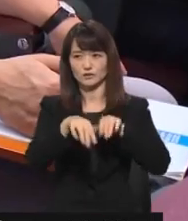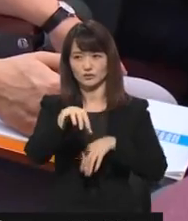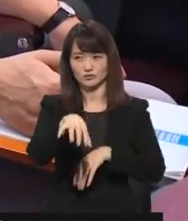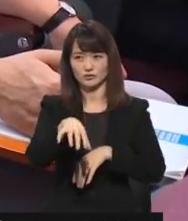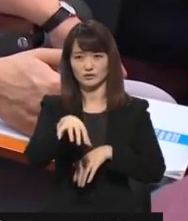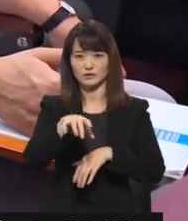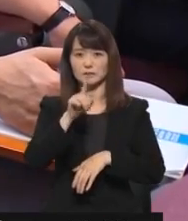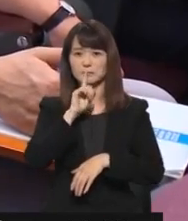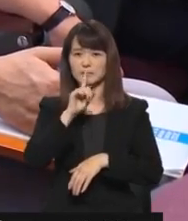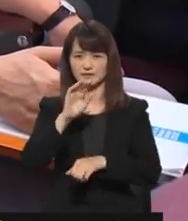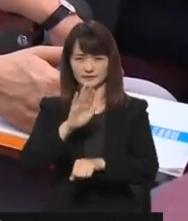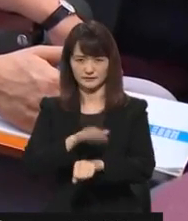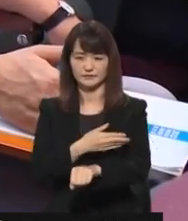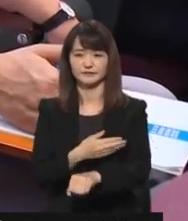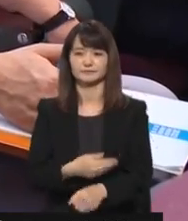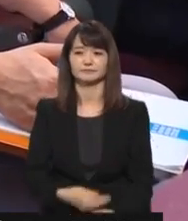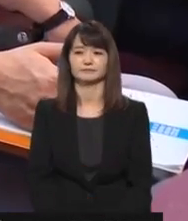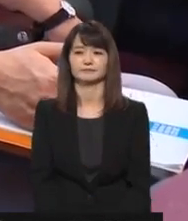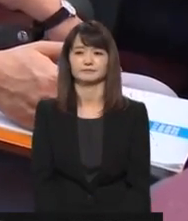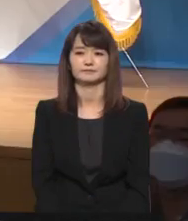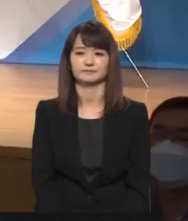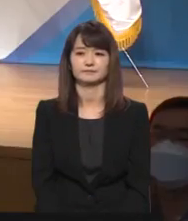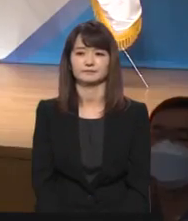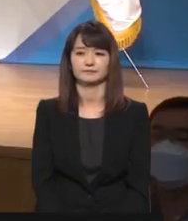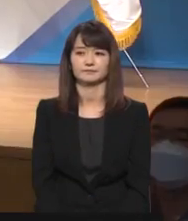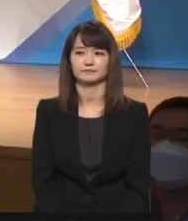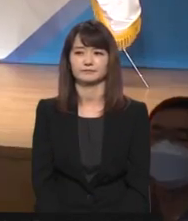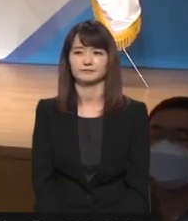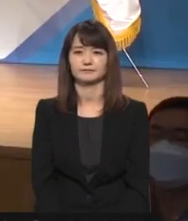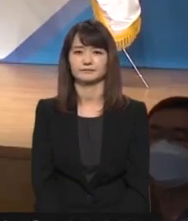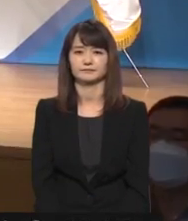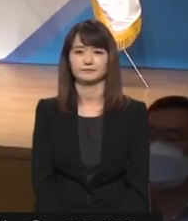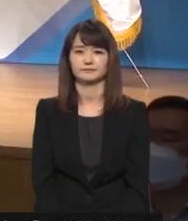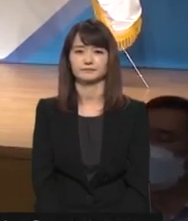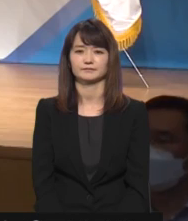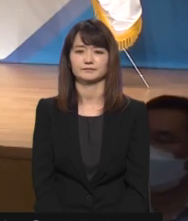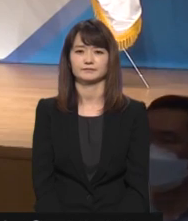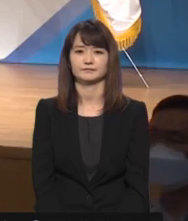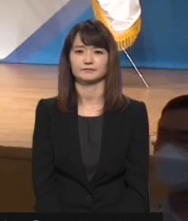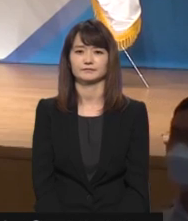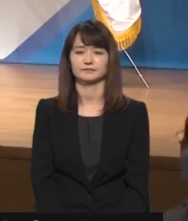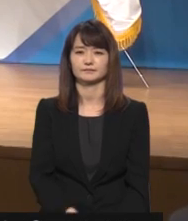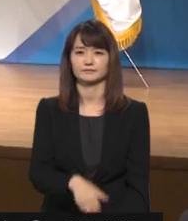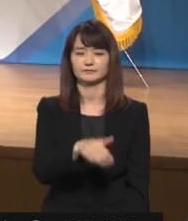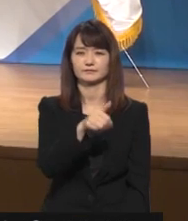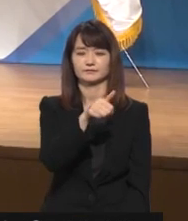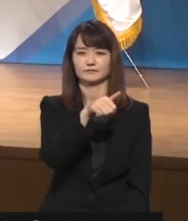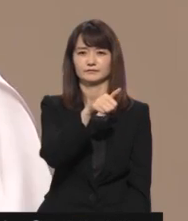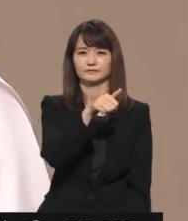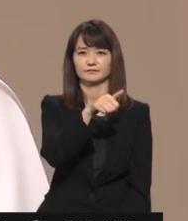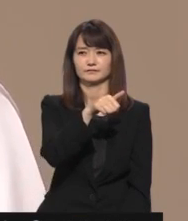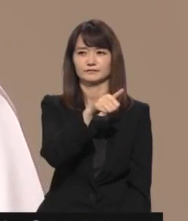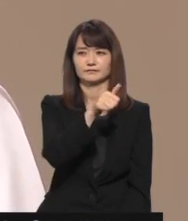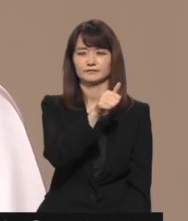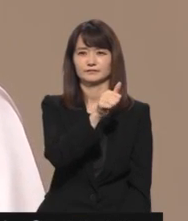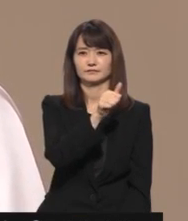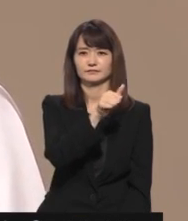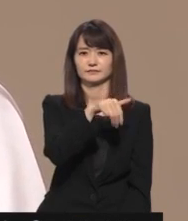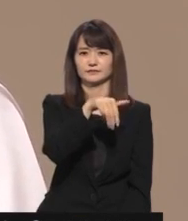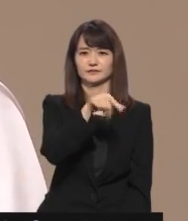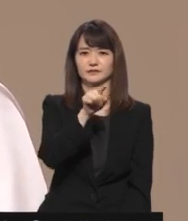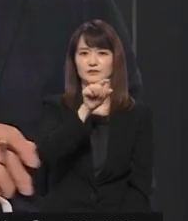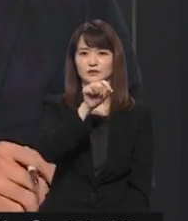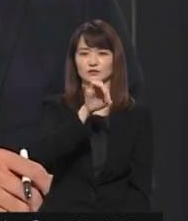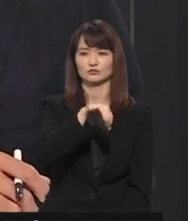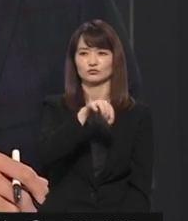발언이 줘 예 이제 선호 4 이렇게 어디갔나요 예 자유란 선수 누가 영의 편수도 그때